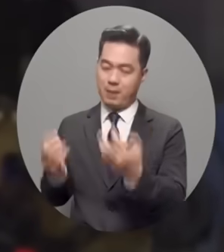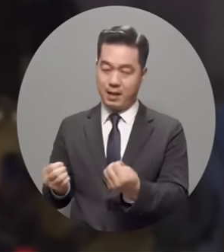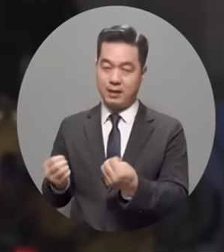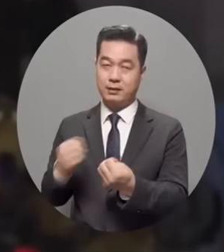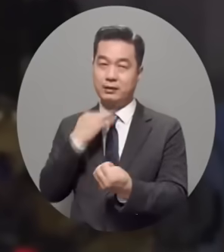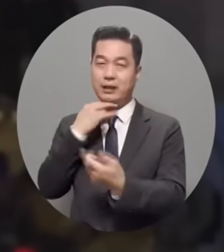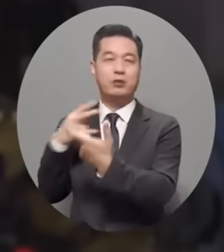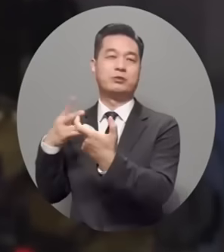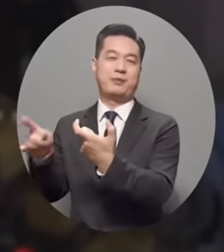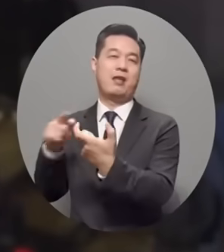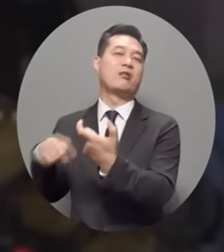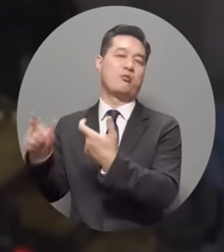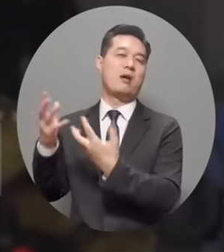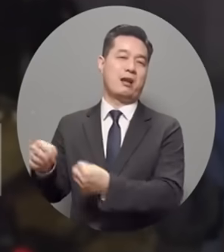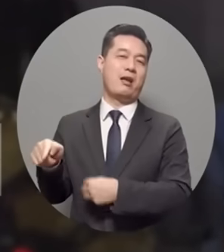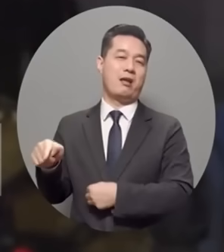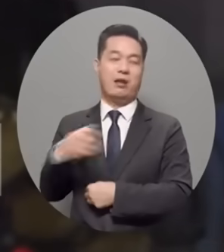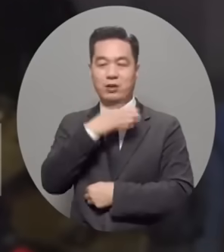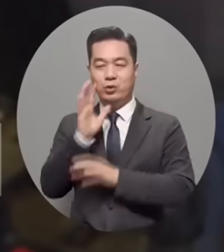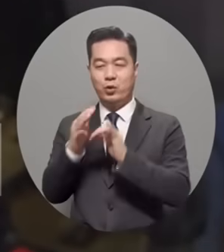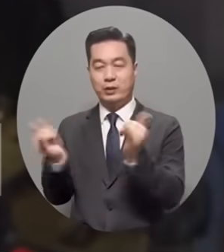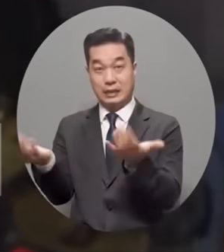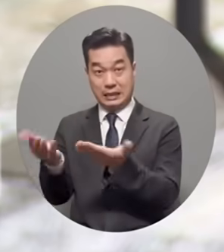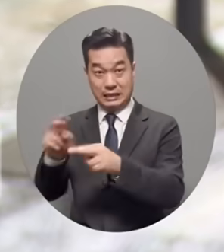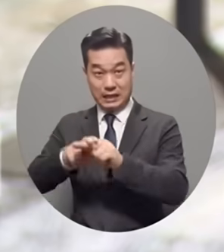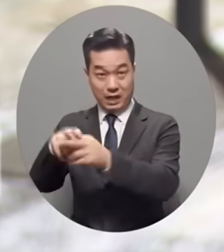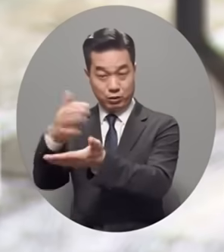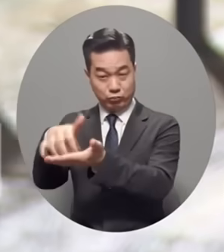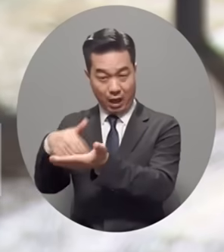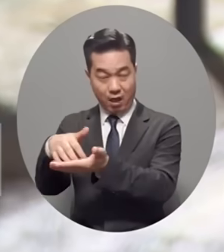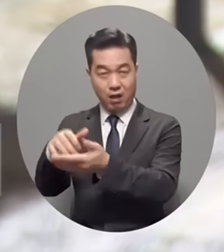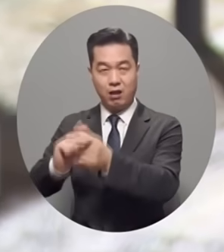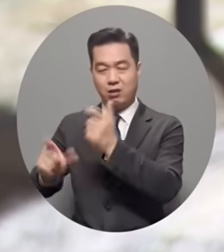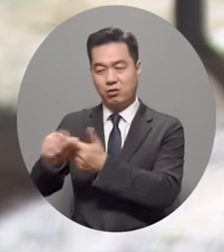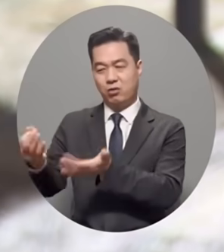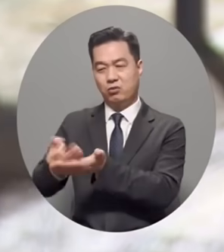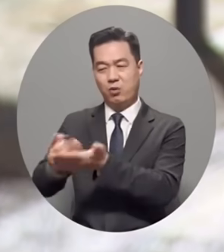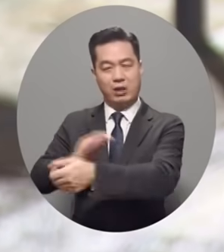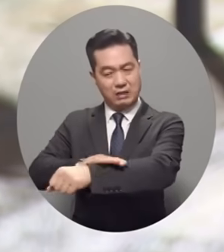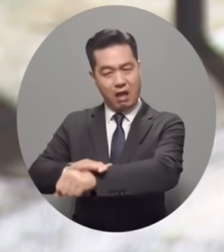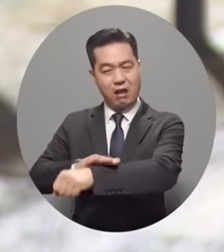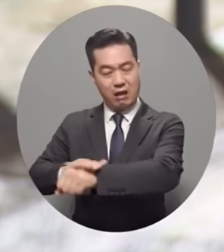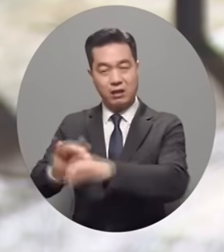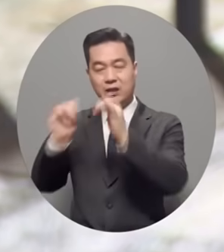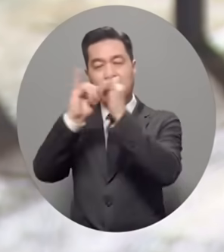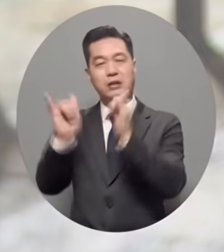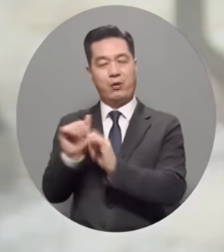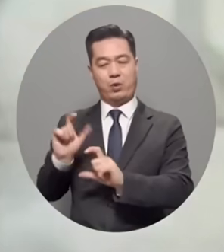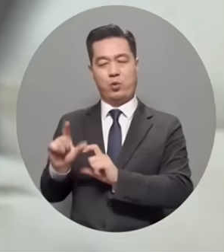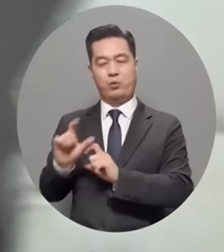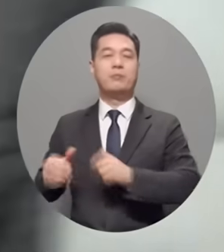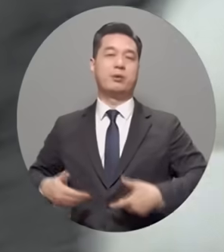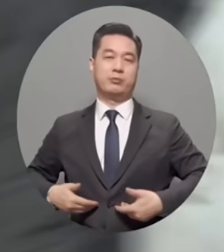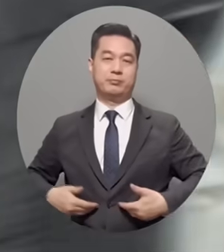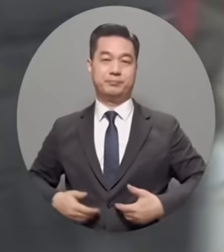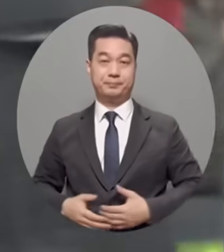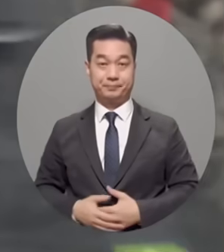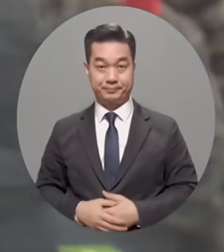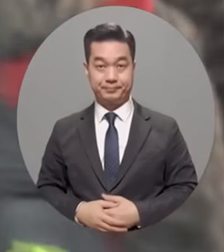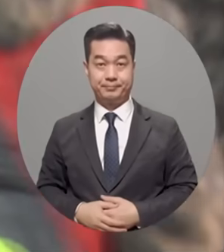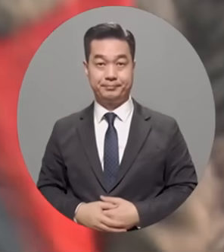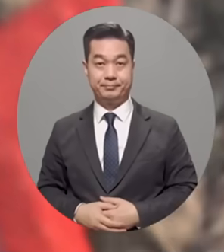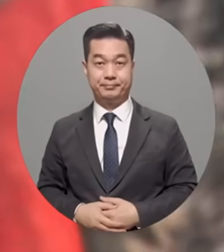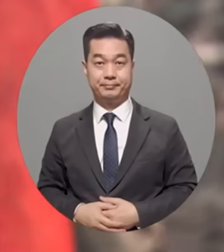가운데 노인 일자리의 숫자뿐 아니라 질을 높이기 위한 사회적 고민도 필요한 시점이 됐습니다. MBC